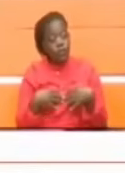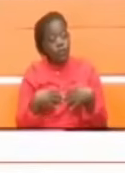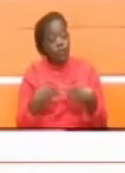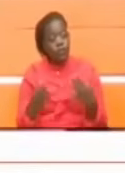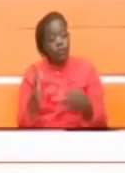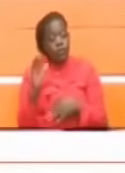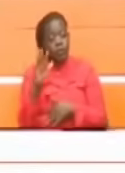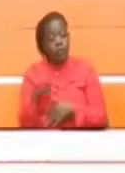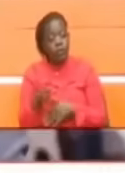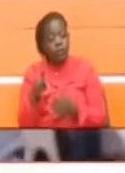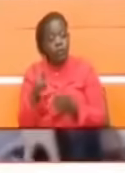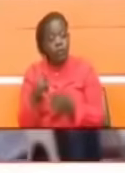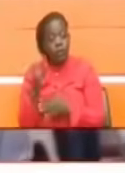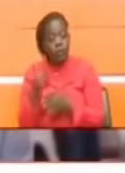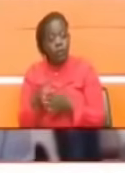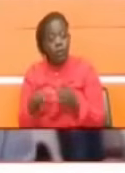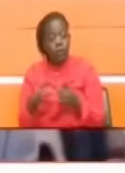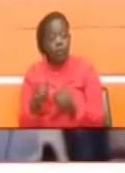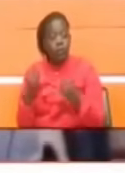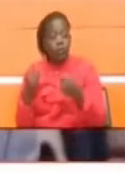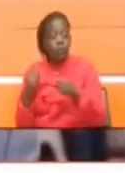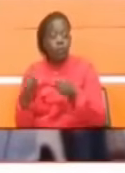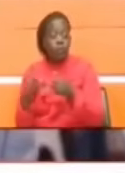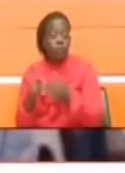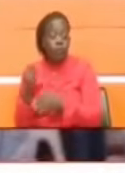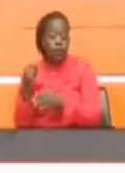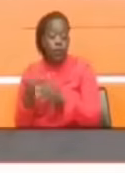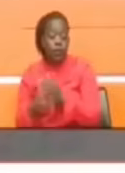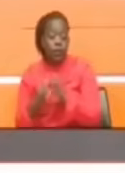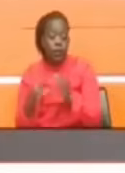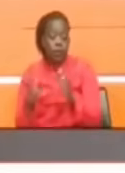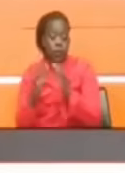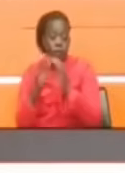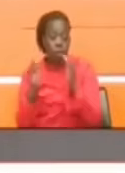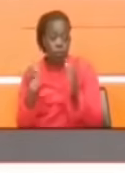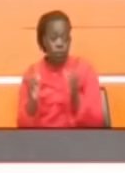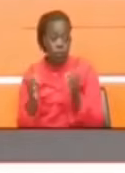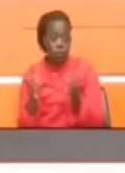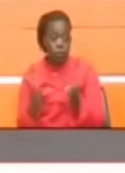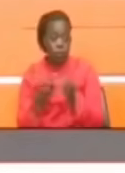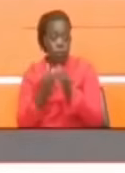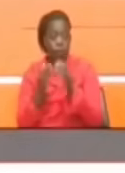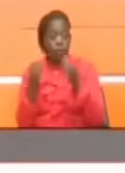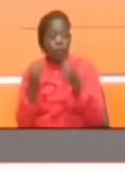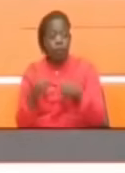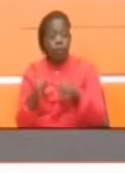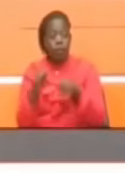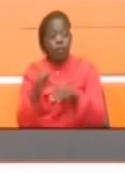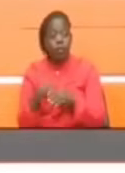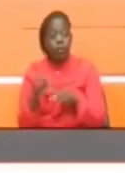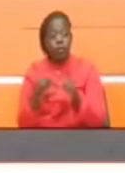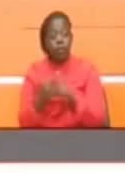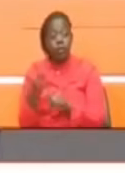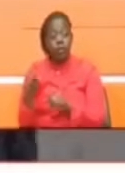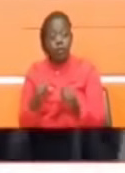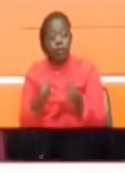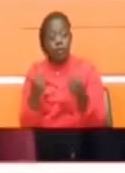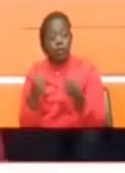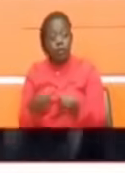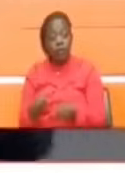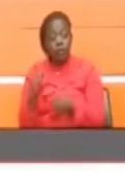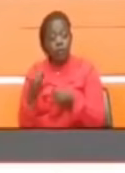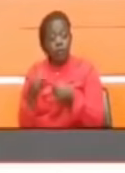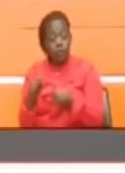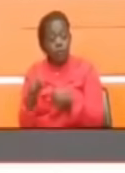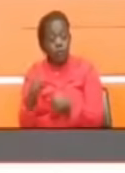Watakisi asasula emisolo wabodaboda takola kitasasula misolo so bwenkanya. Akulira bodaboda mu Kampala Frank Maweje avumiridde ekikolebwa